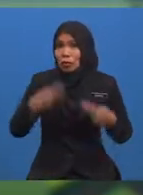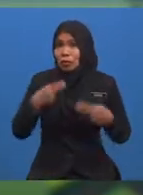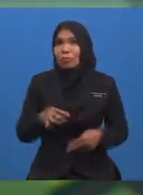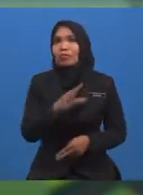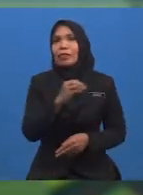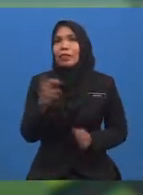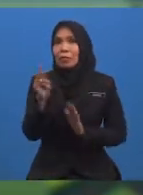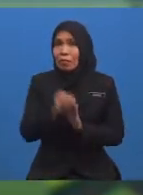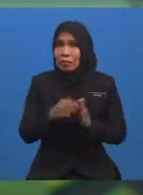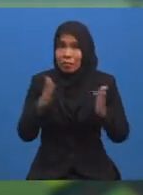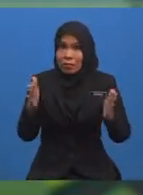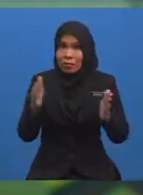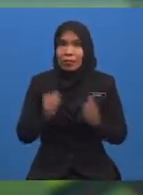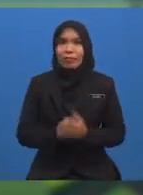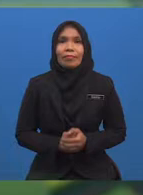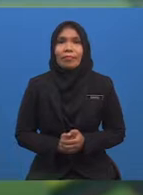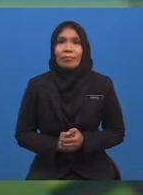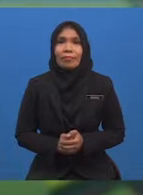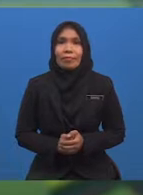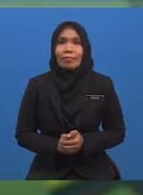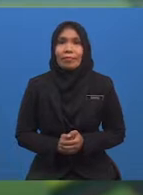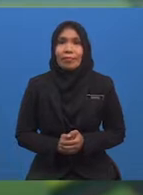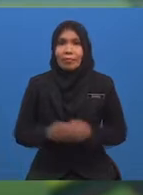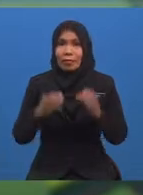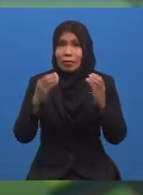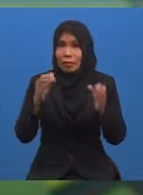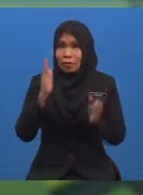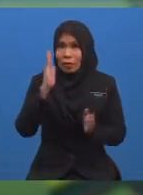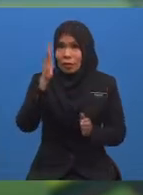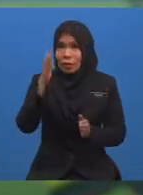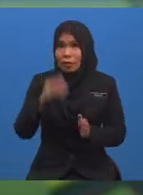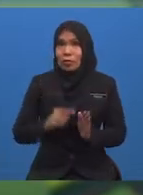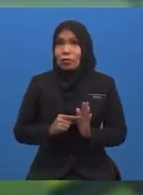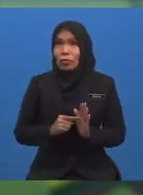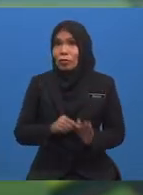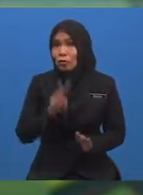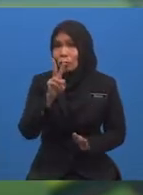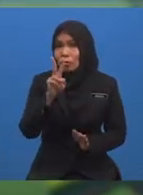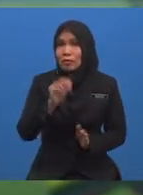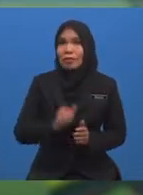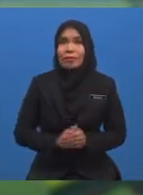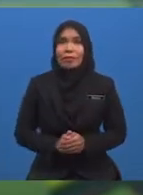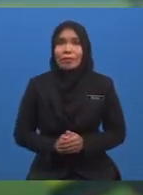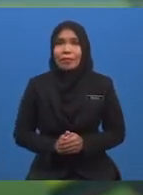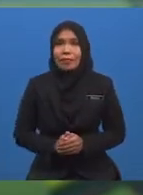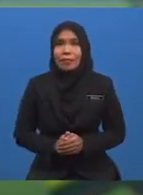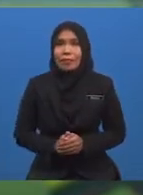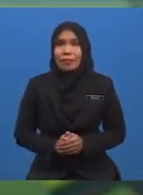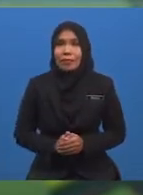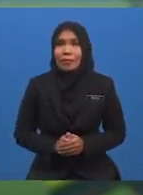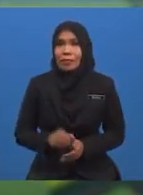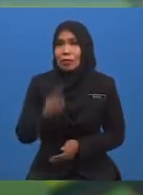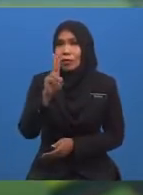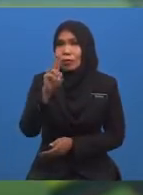dua uji kaji bagi menjelaskan tumbuhan memerlukan keperluan